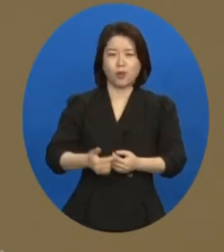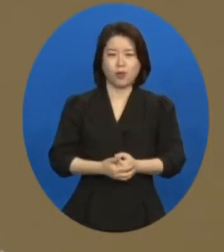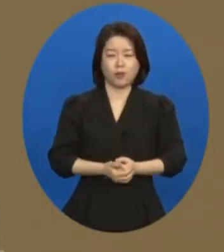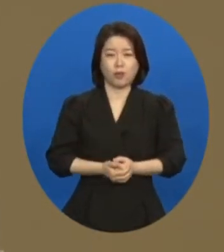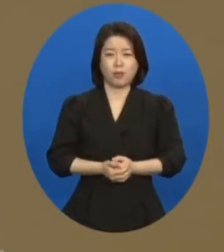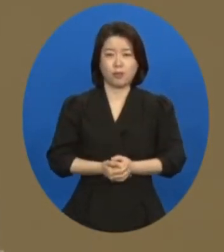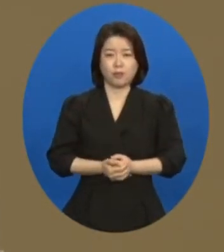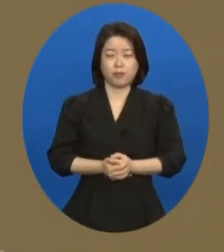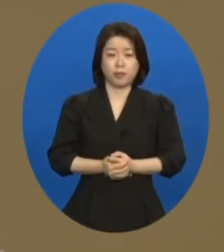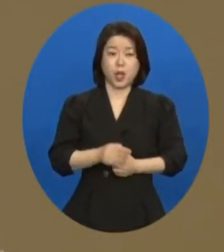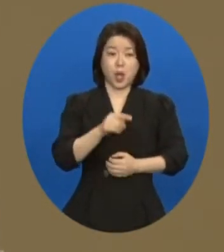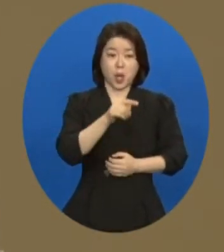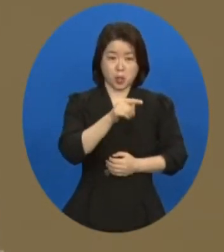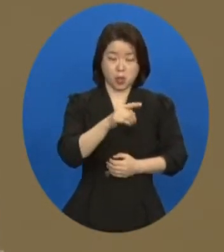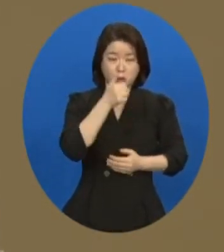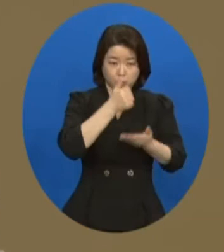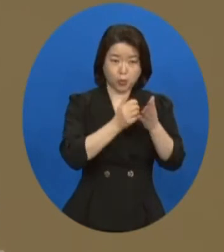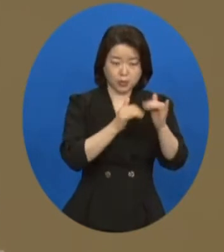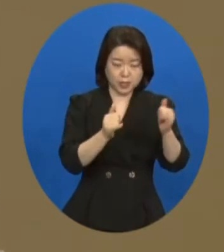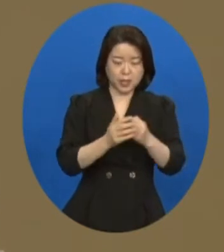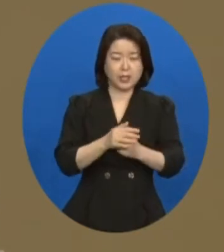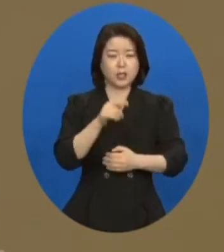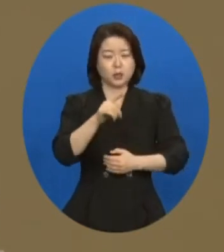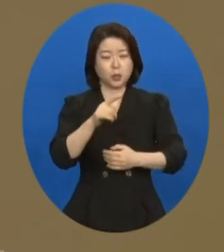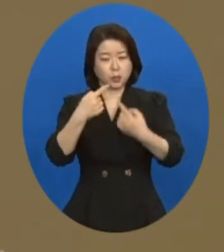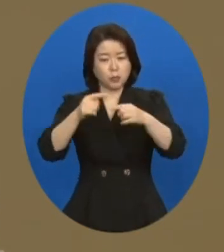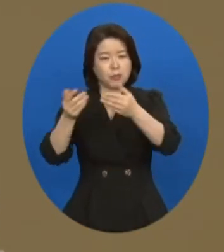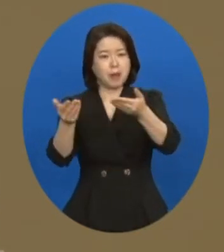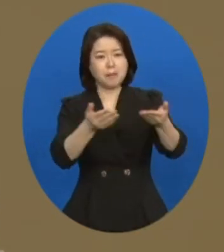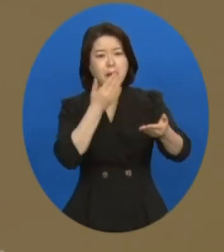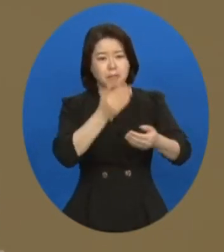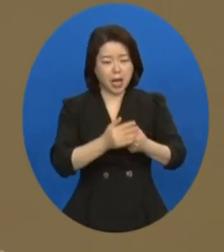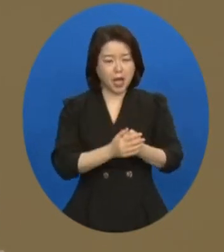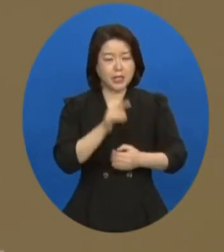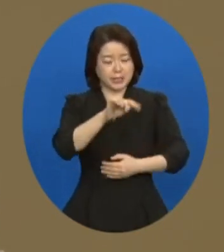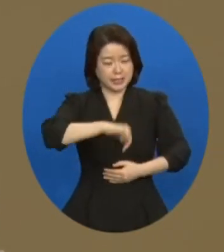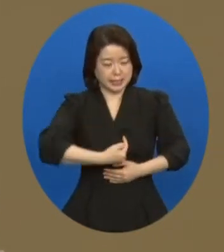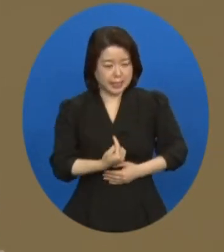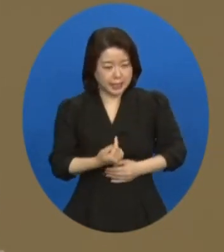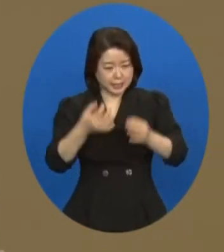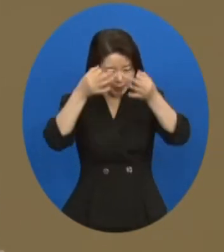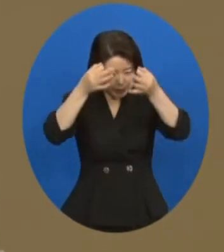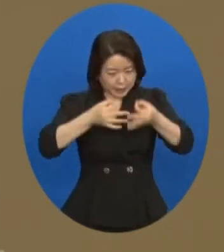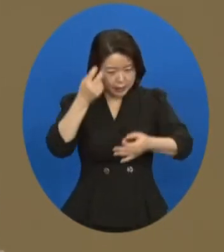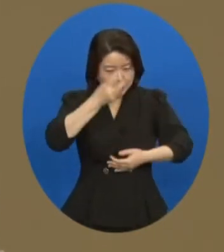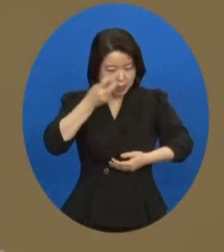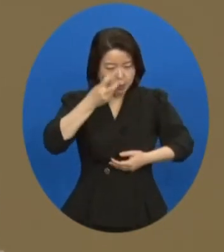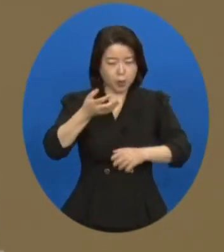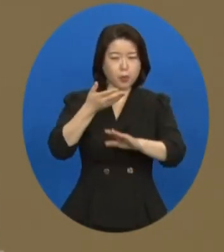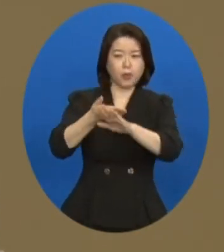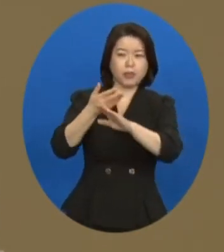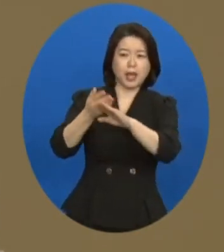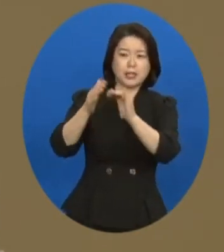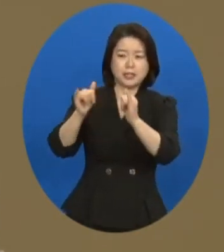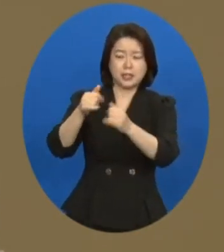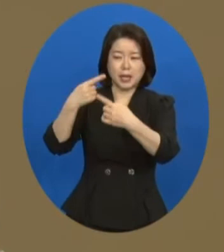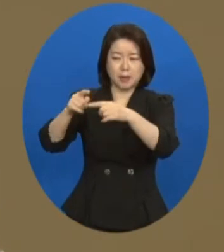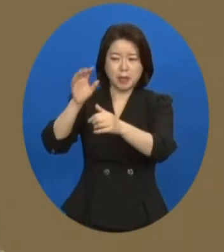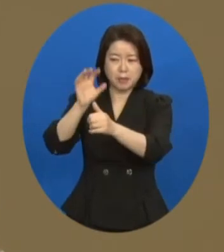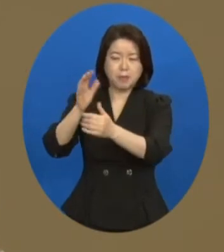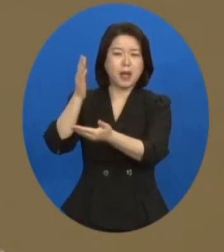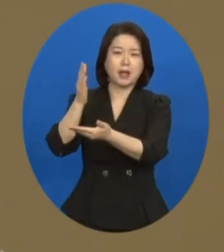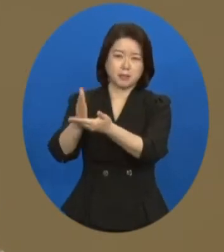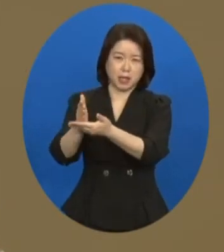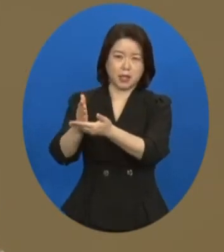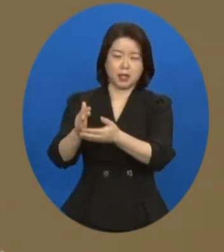너도 죄인이 5 너도 비판을 받을 것이므로 너 자신을 살피고 남을 비판하지 말라